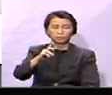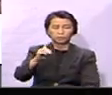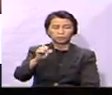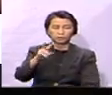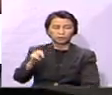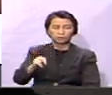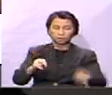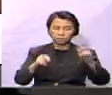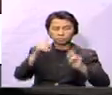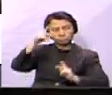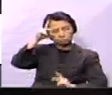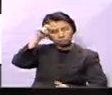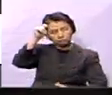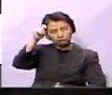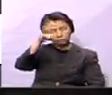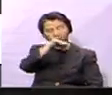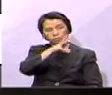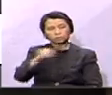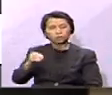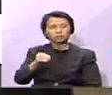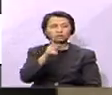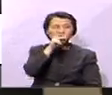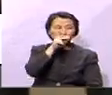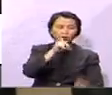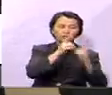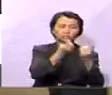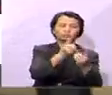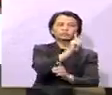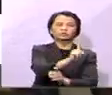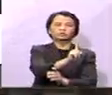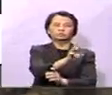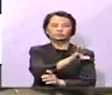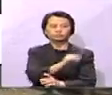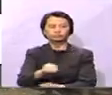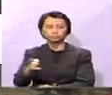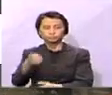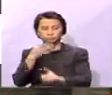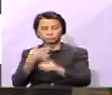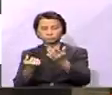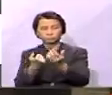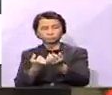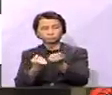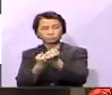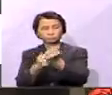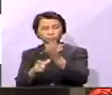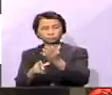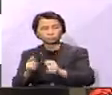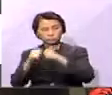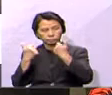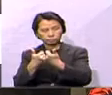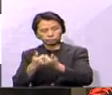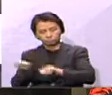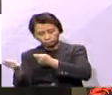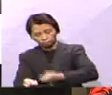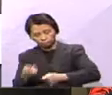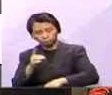manakala Kedah dalam Division 1. Saranan Datuk Wira Roslan mendapat reaksi positif daripada Timbalan Presiden Persatuan Hoki Malaysia,